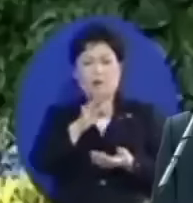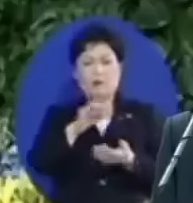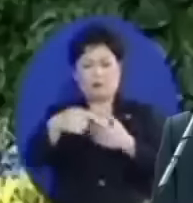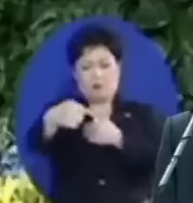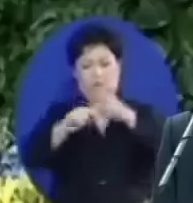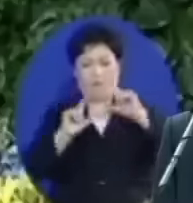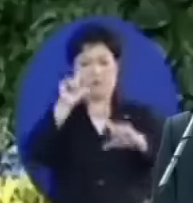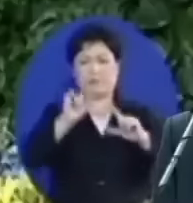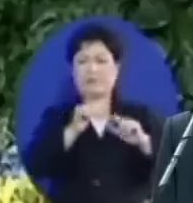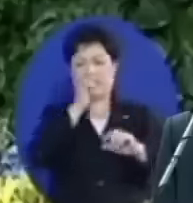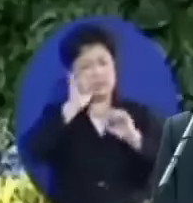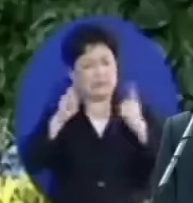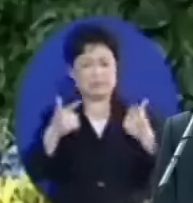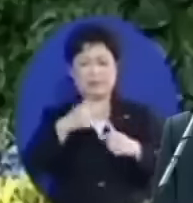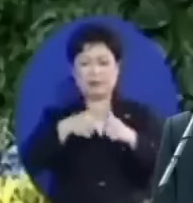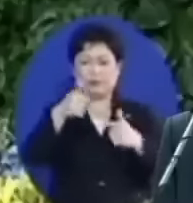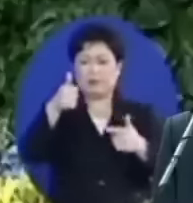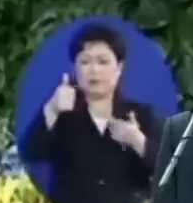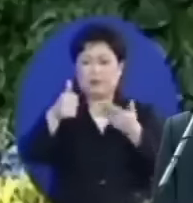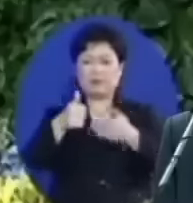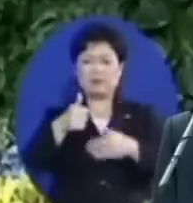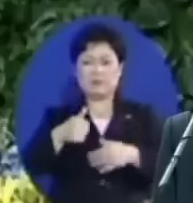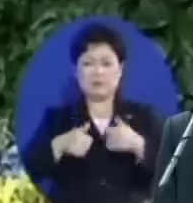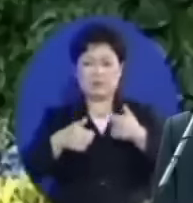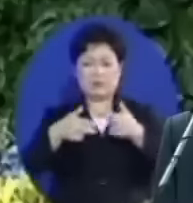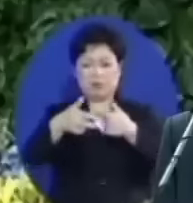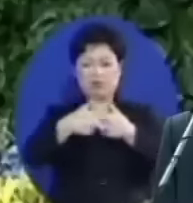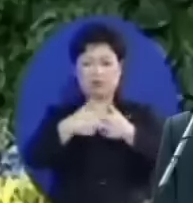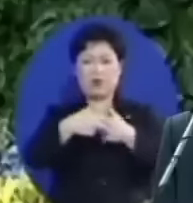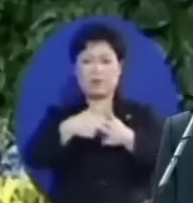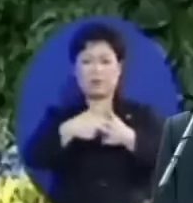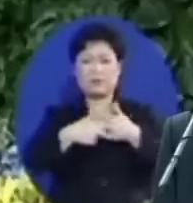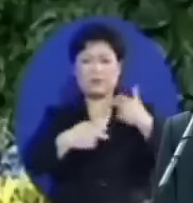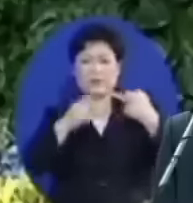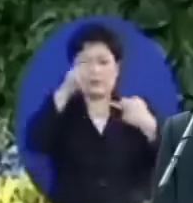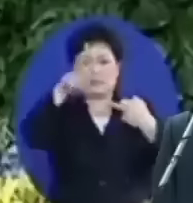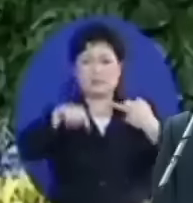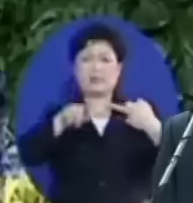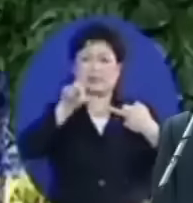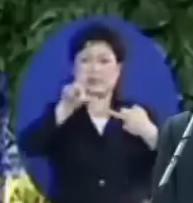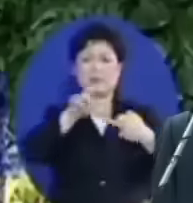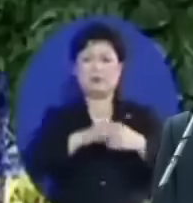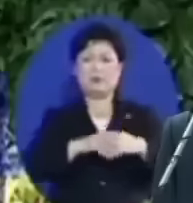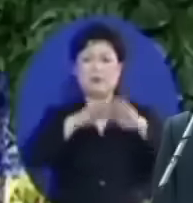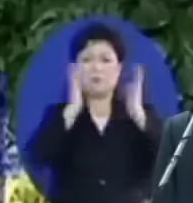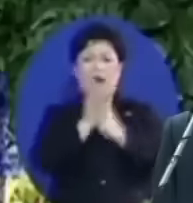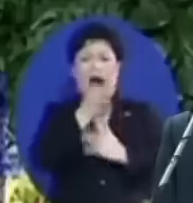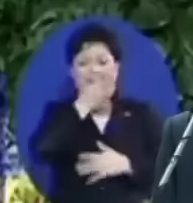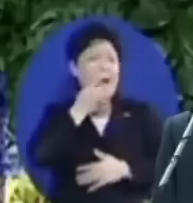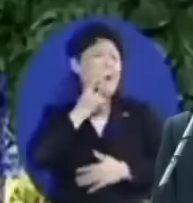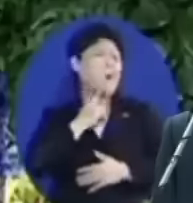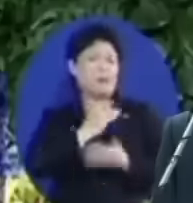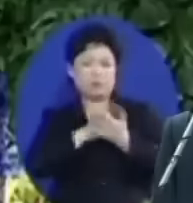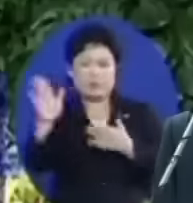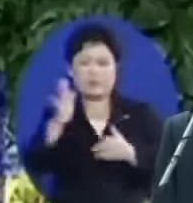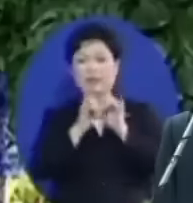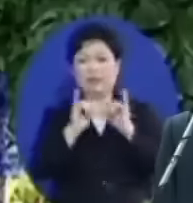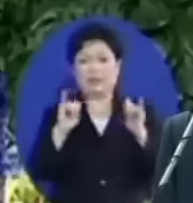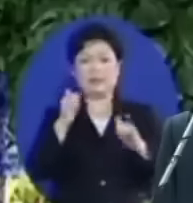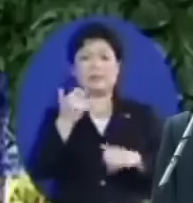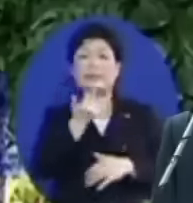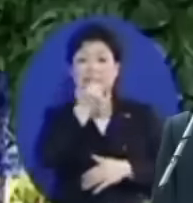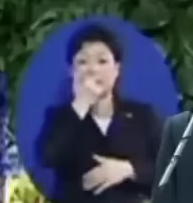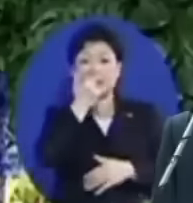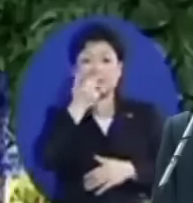환경에 있지 않습니다. 예수님은 누가복음 12장 15절에 삼가 모든 탐심을 물리치라, 사람의 생명이